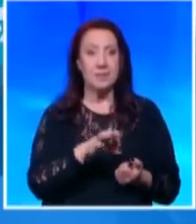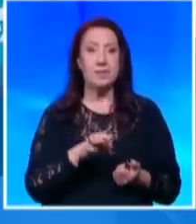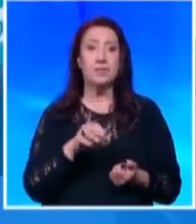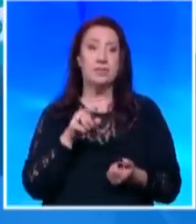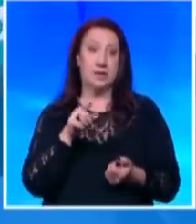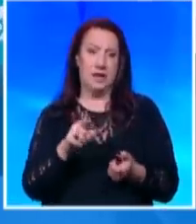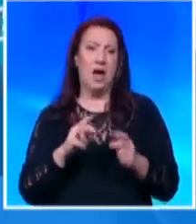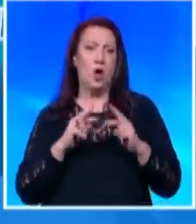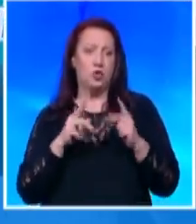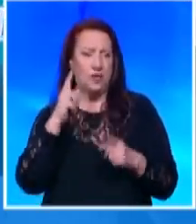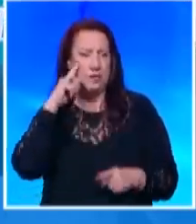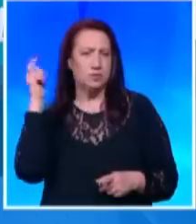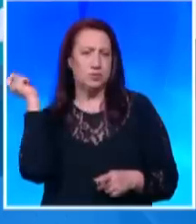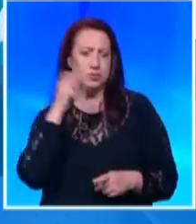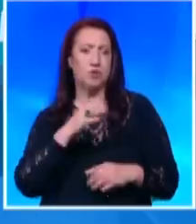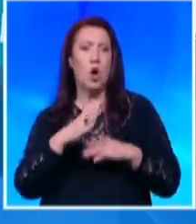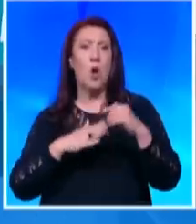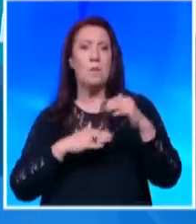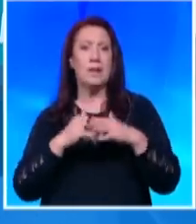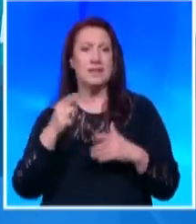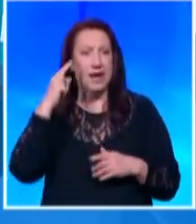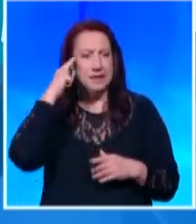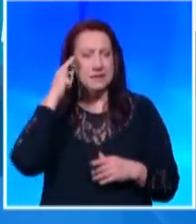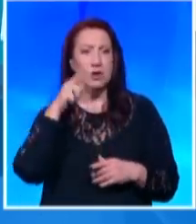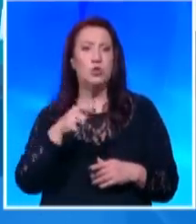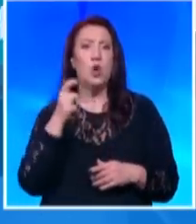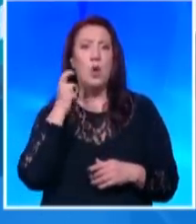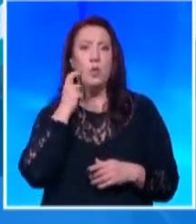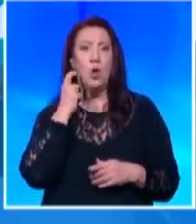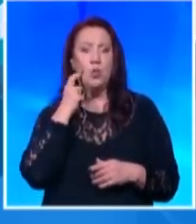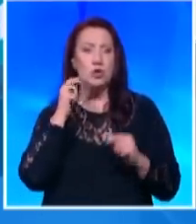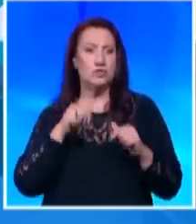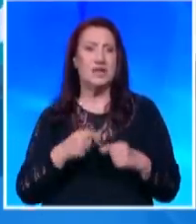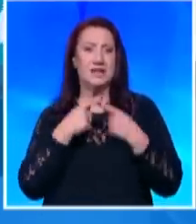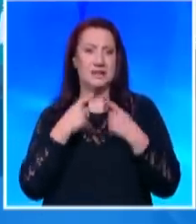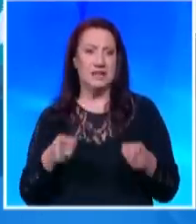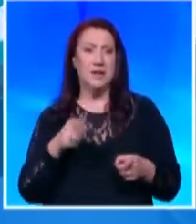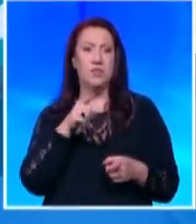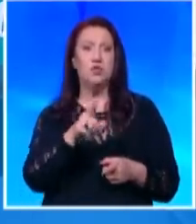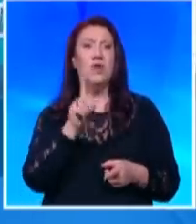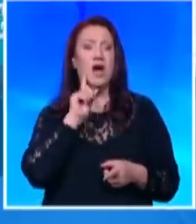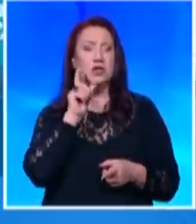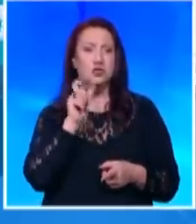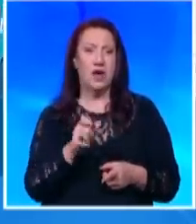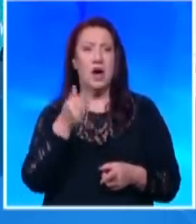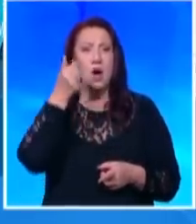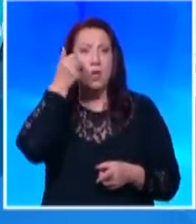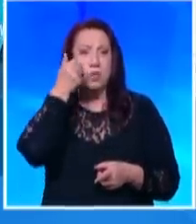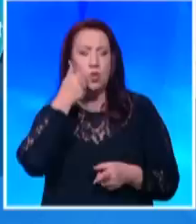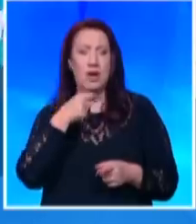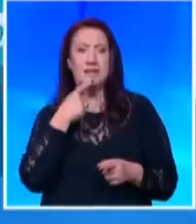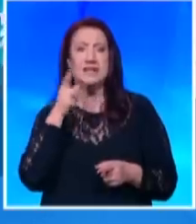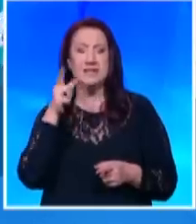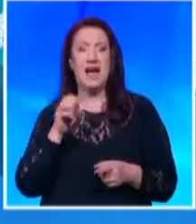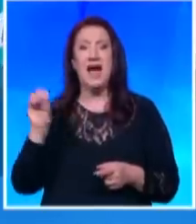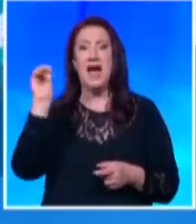на компетенциите, които Бойко Борисов днес описа по време на своята пресконференция. Това е човек, който ще е полезен за сферата на